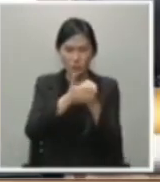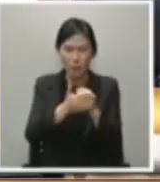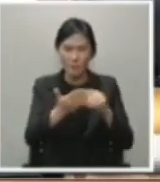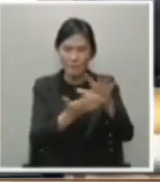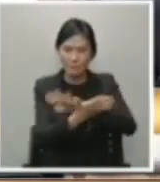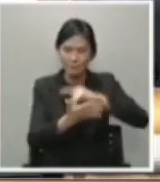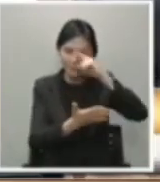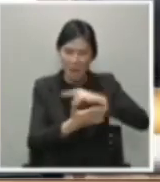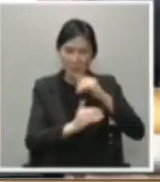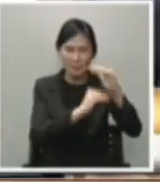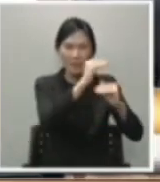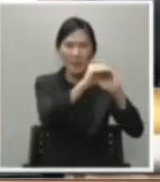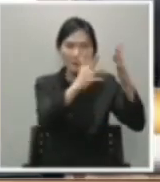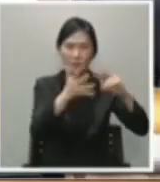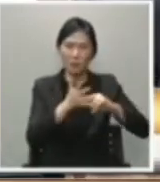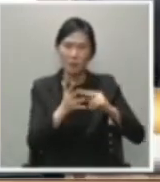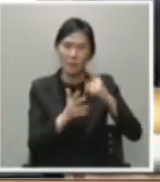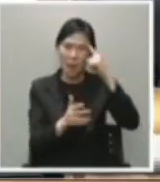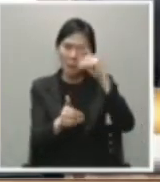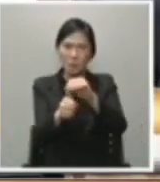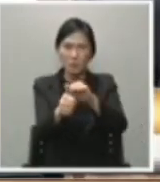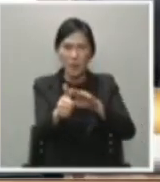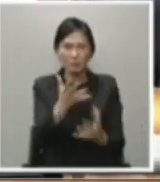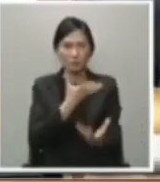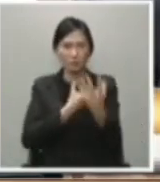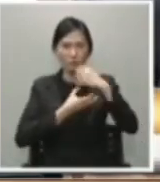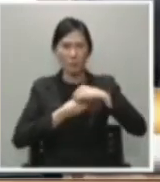าจขาดภาวะผู้นำ